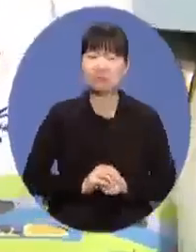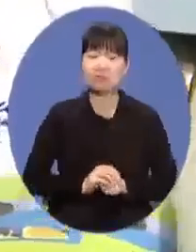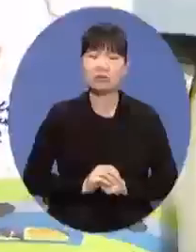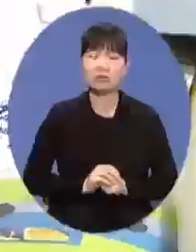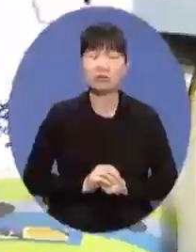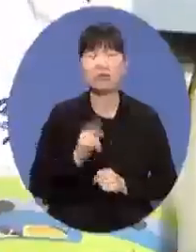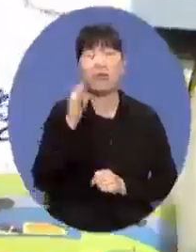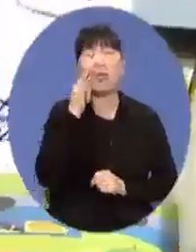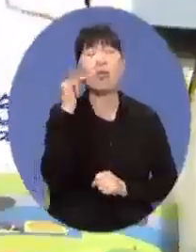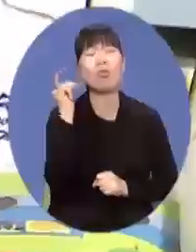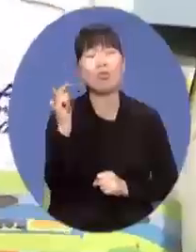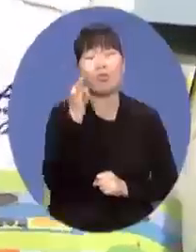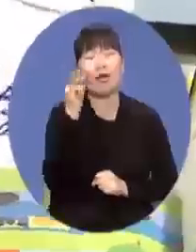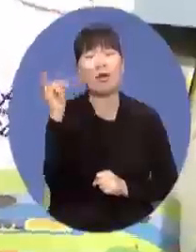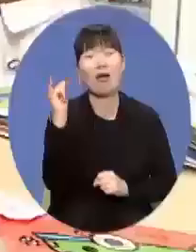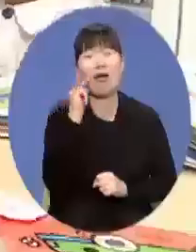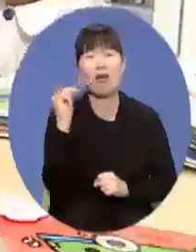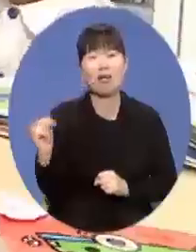엄마.